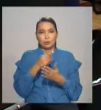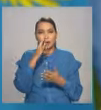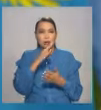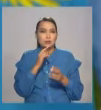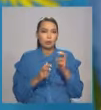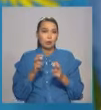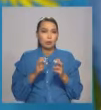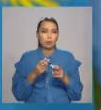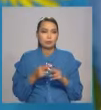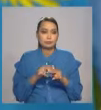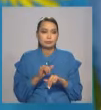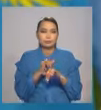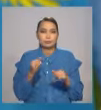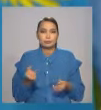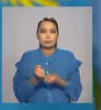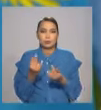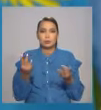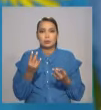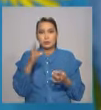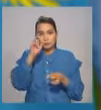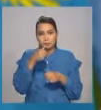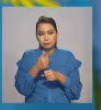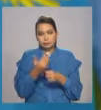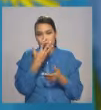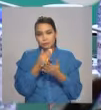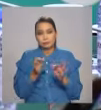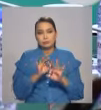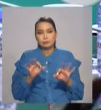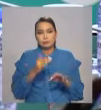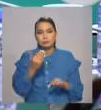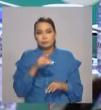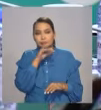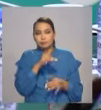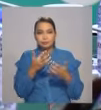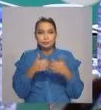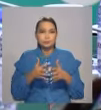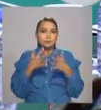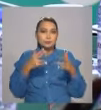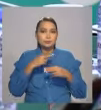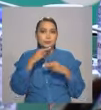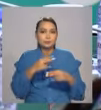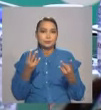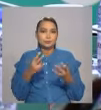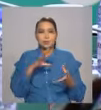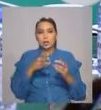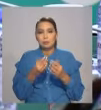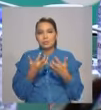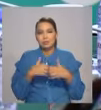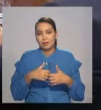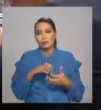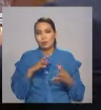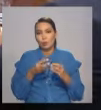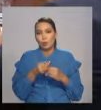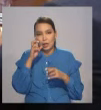назар аударды. Сондай-ақ депутат мемлекет басшысы өз жолдауында салалық цифрландыруға баса назар аударғанын айтты. Жалпы цифрландыру